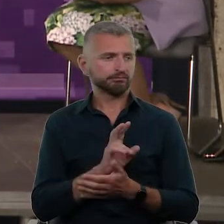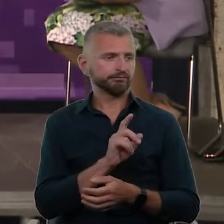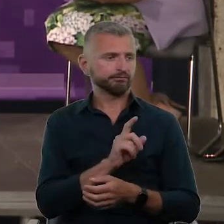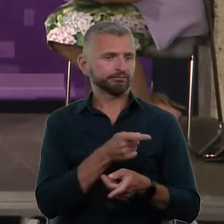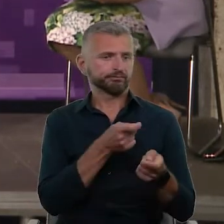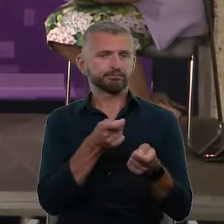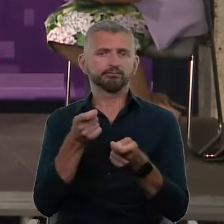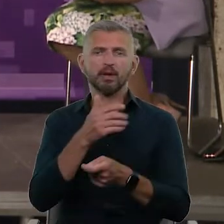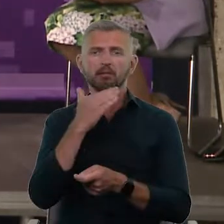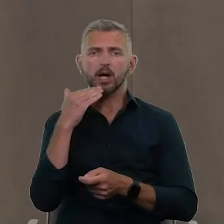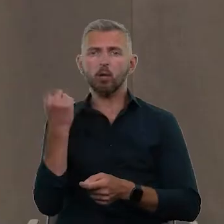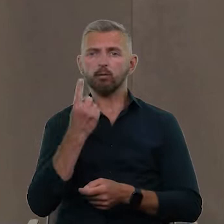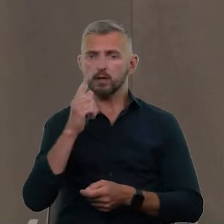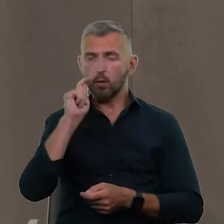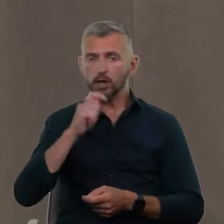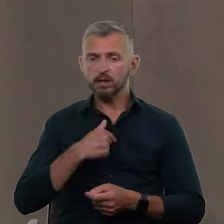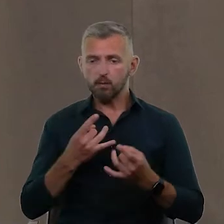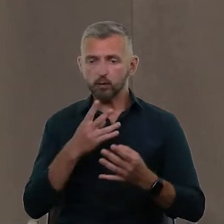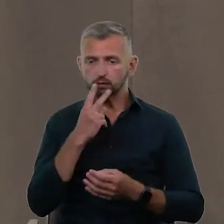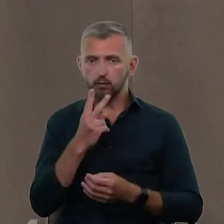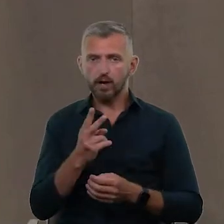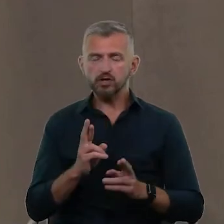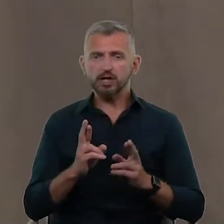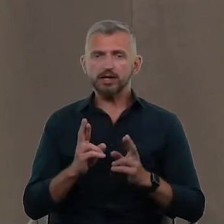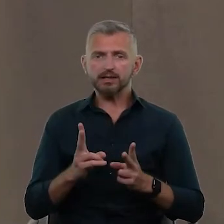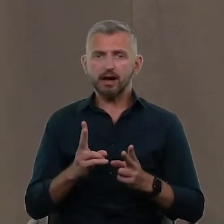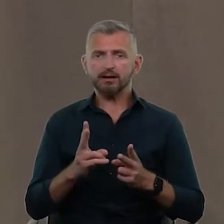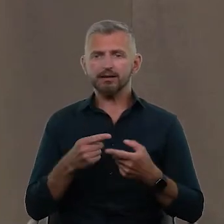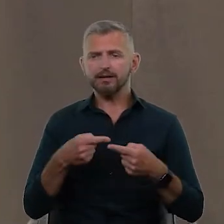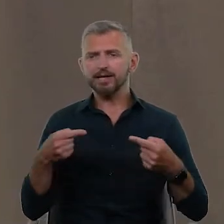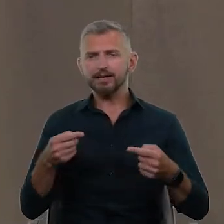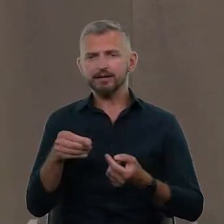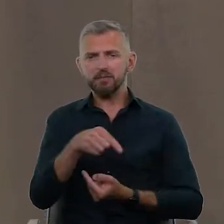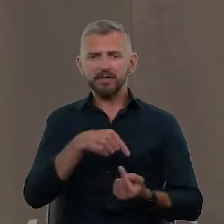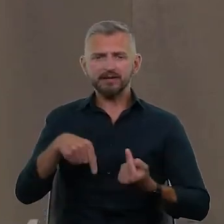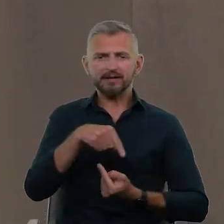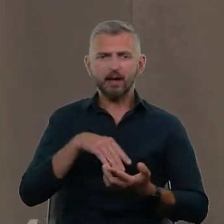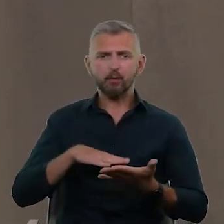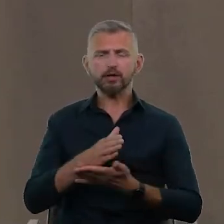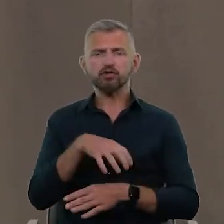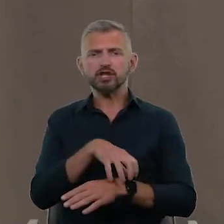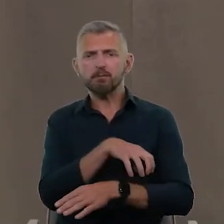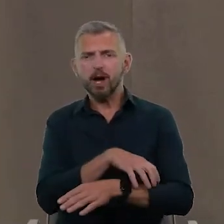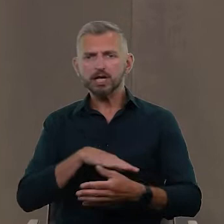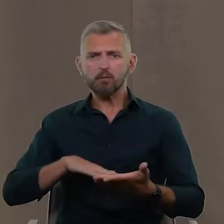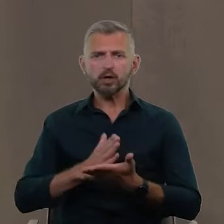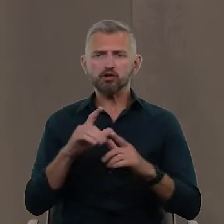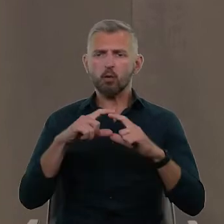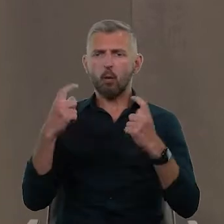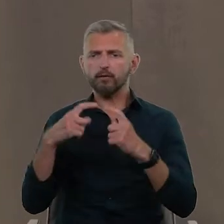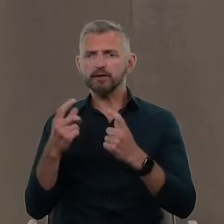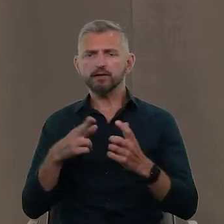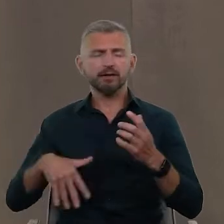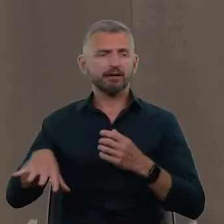ми просто побачили, як різні бізнеса, політичні партії, політичні офіси, як вони